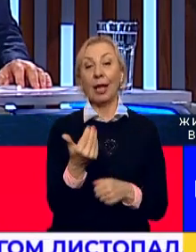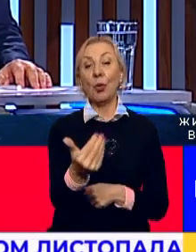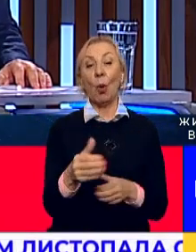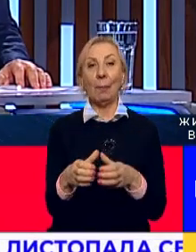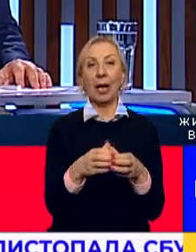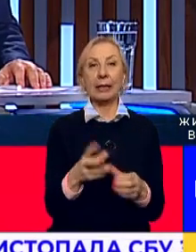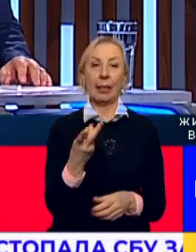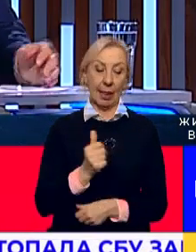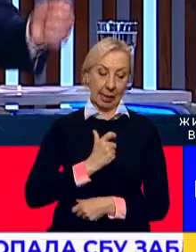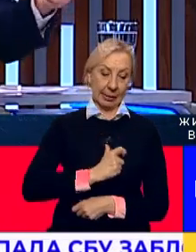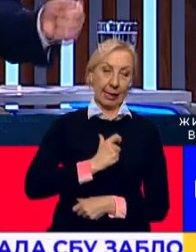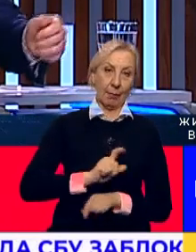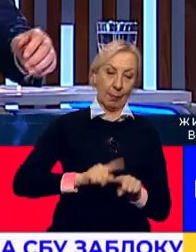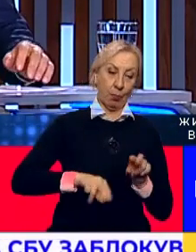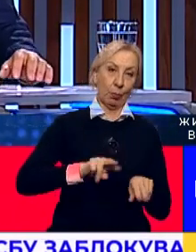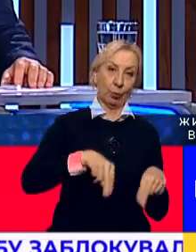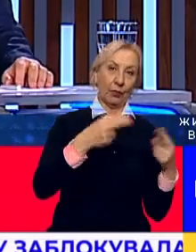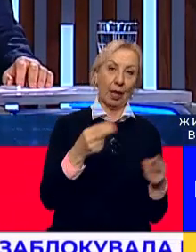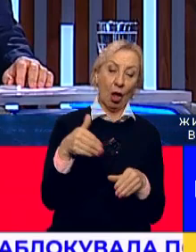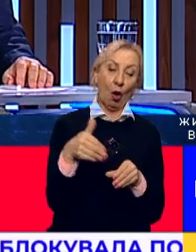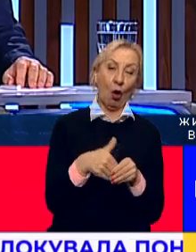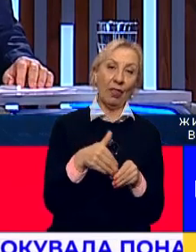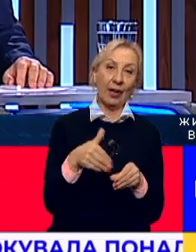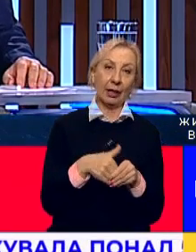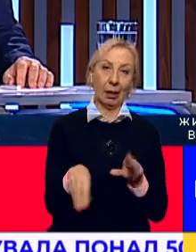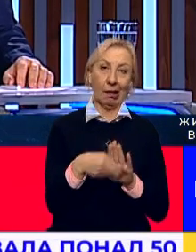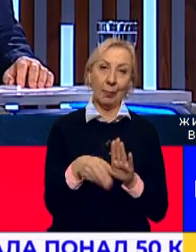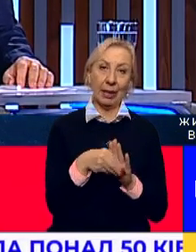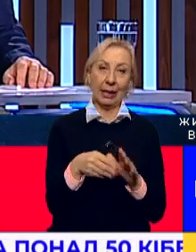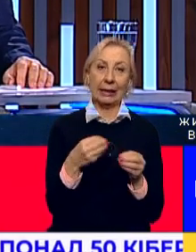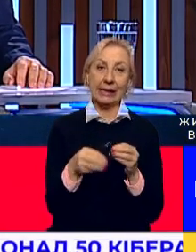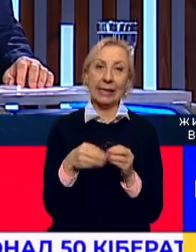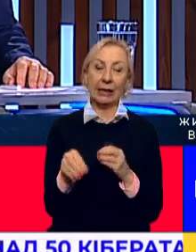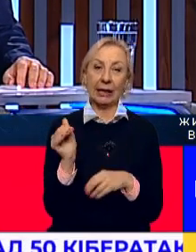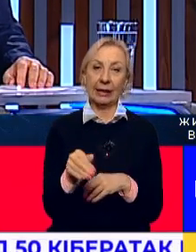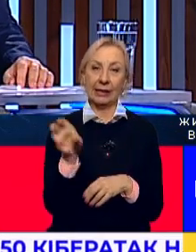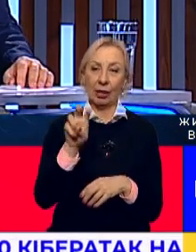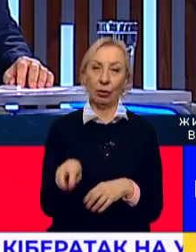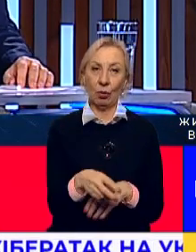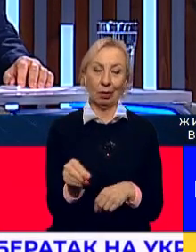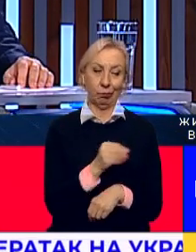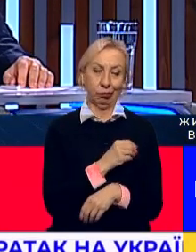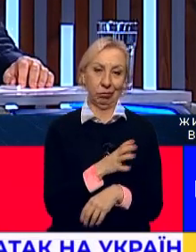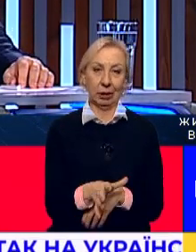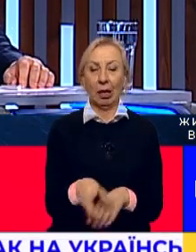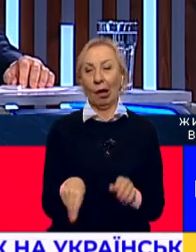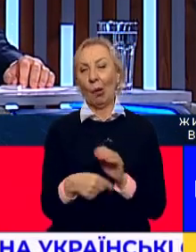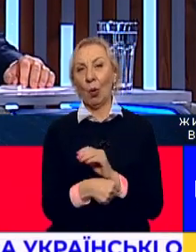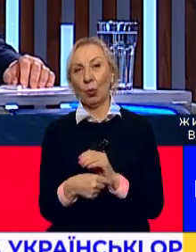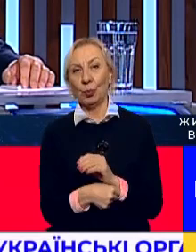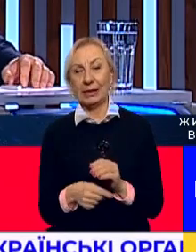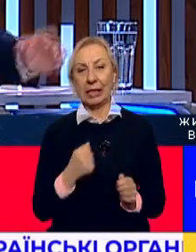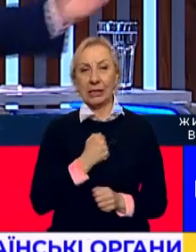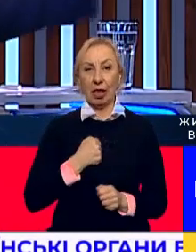побудували. В конвертах хабарі десятки тисяч доларів, величезна корупція, величезні